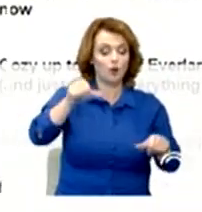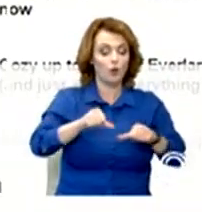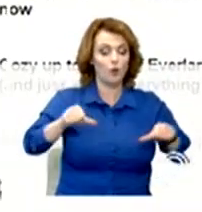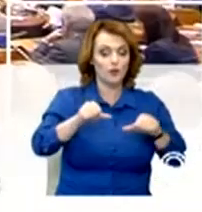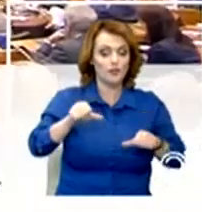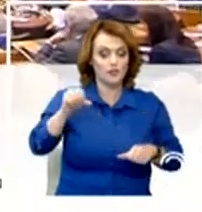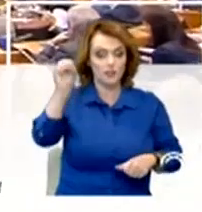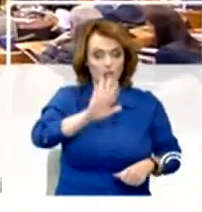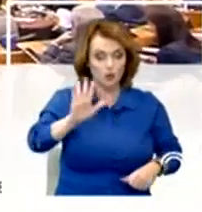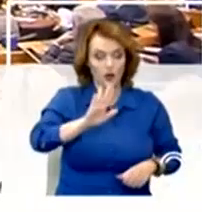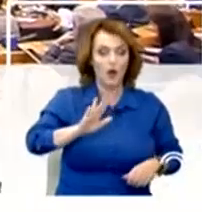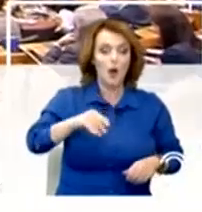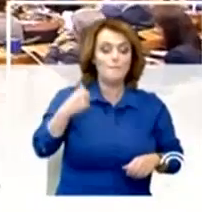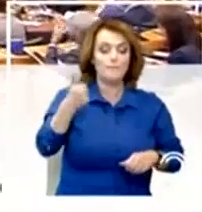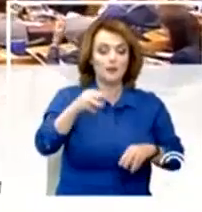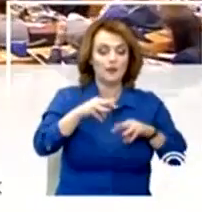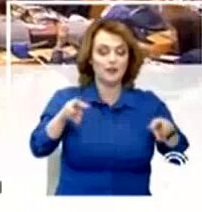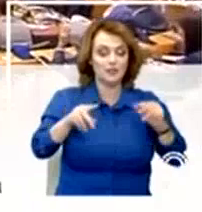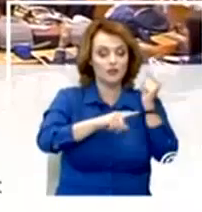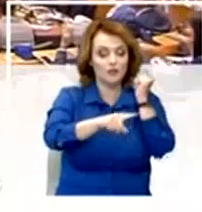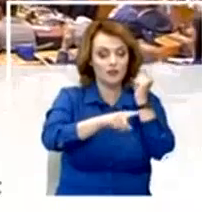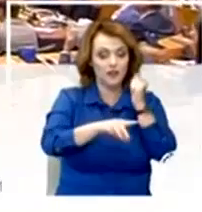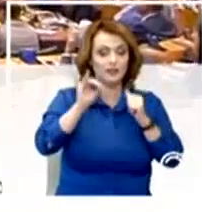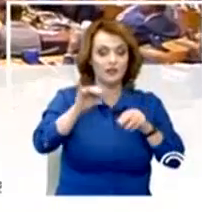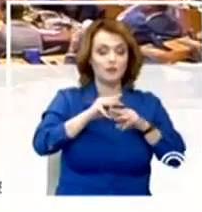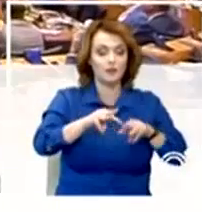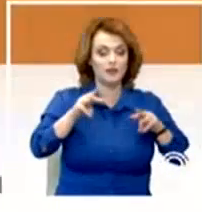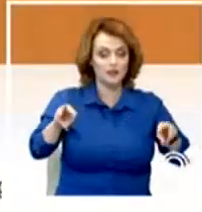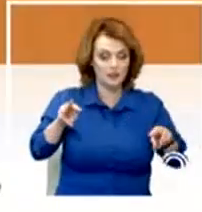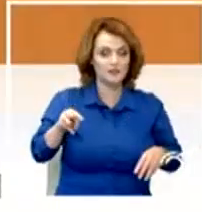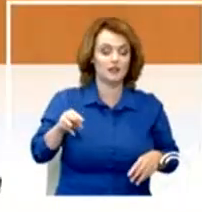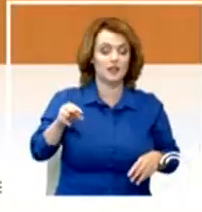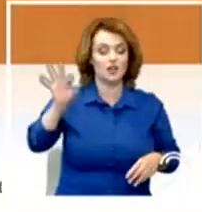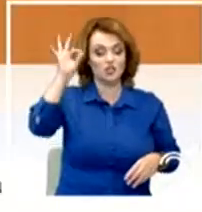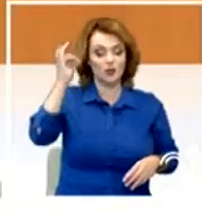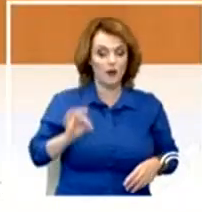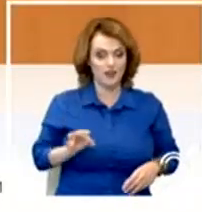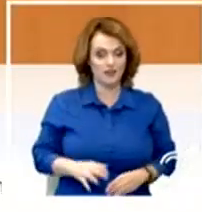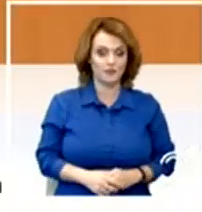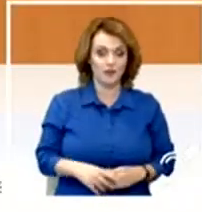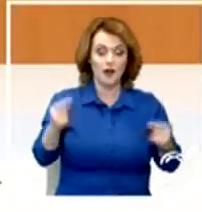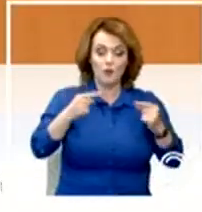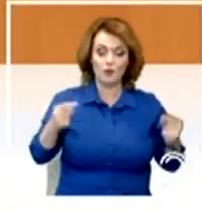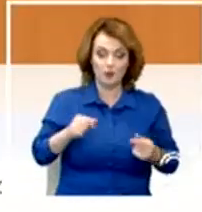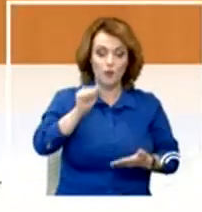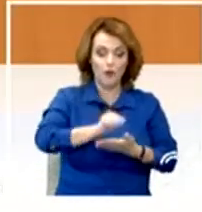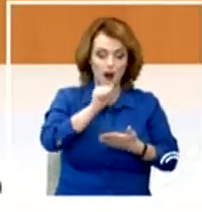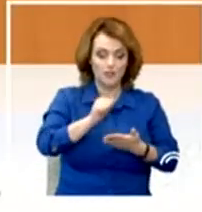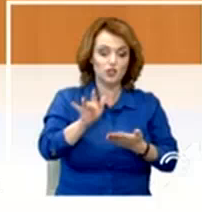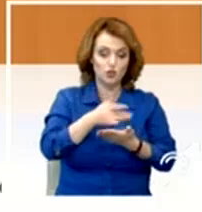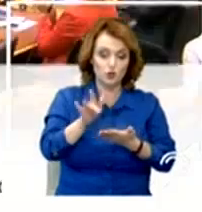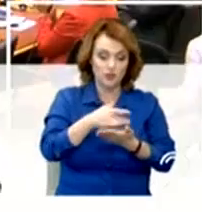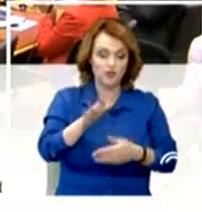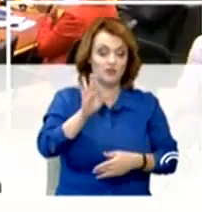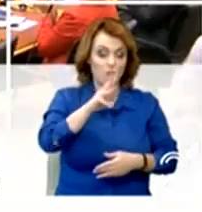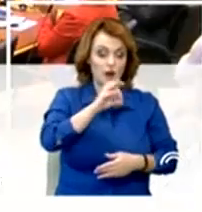der Leyen, prim-ministrul Finlandei Sanna Marin, dar și ministrul german de externe Annalena Baerbock. Potrivit publicației, Maia Sandu s-a